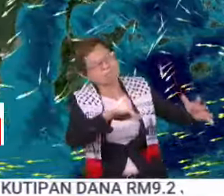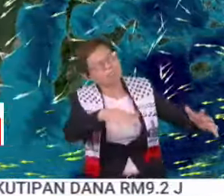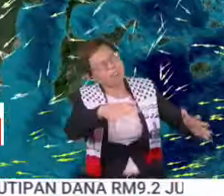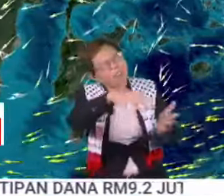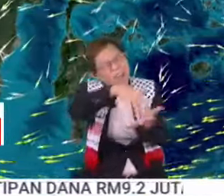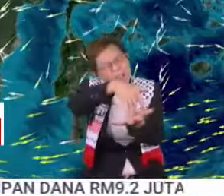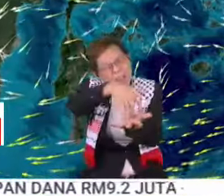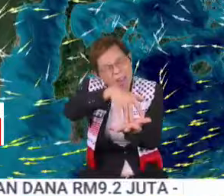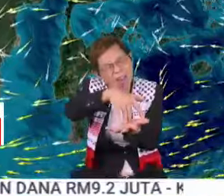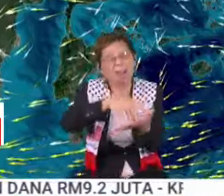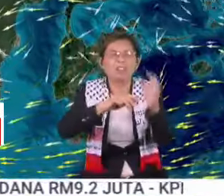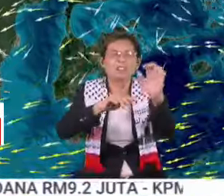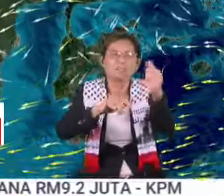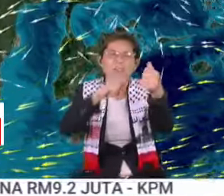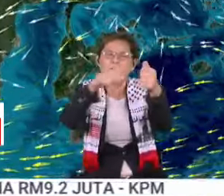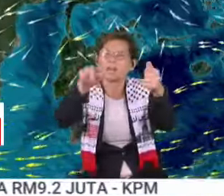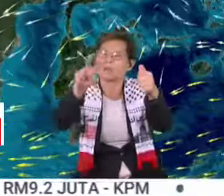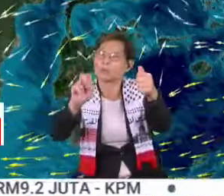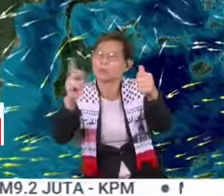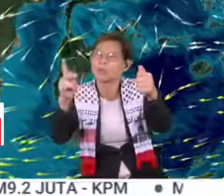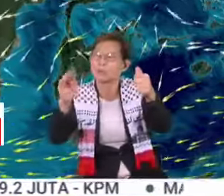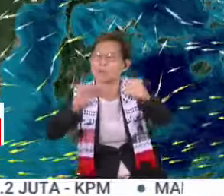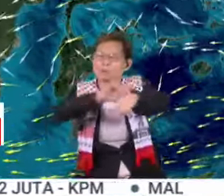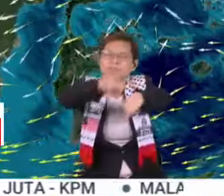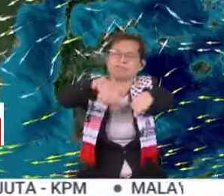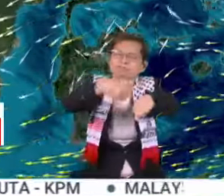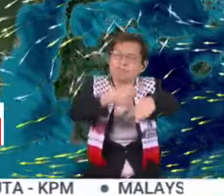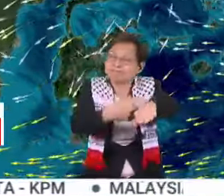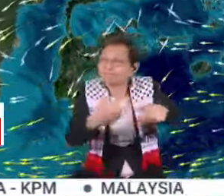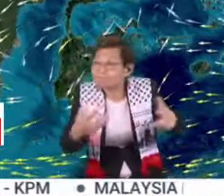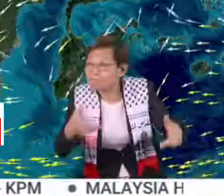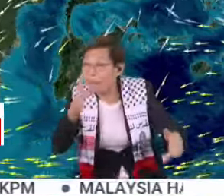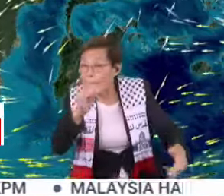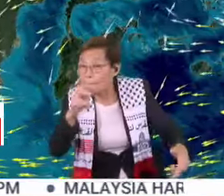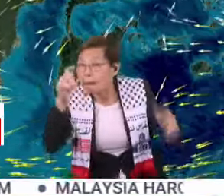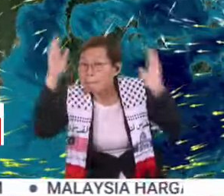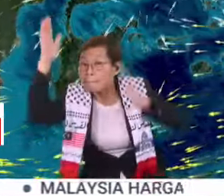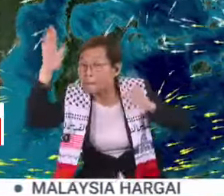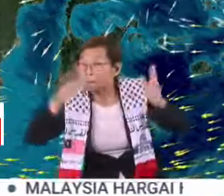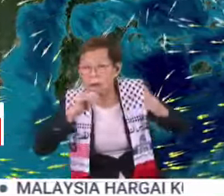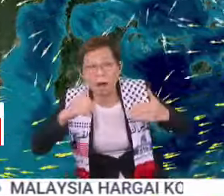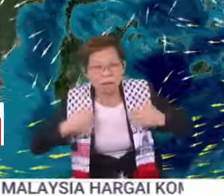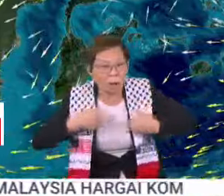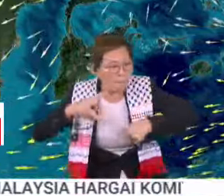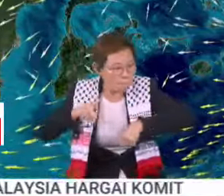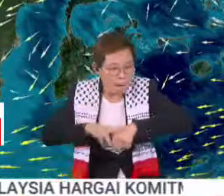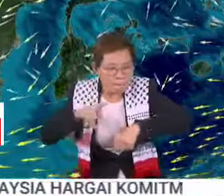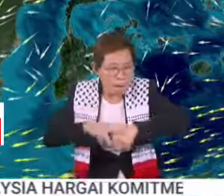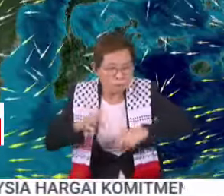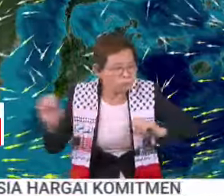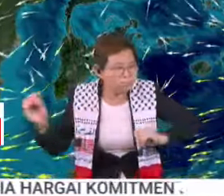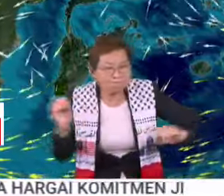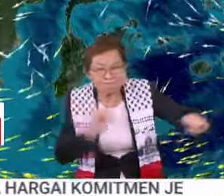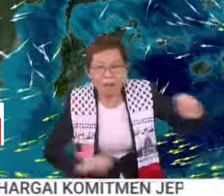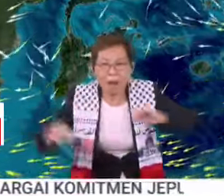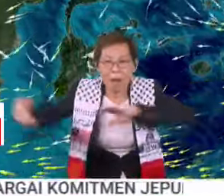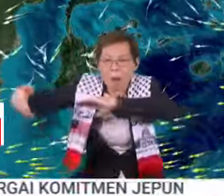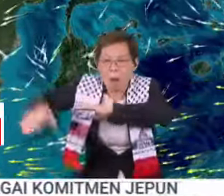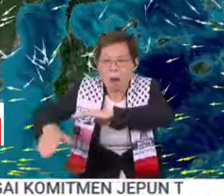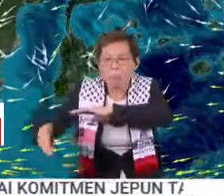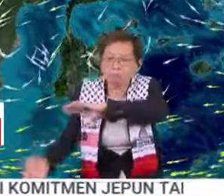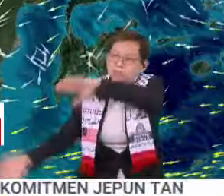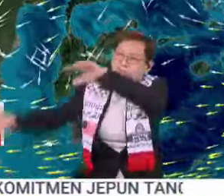lemah sekitar 10 hingga 20 km per jam. Oleh itu, Met Malaysia tidak mengeluarkan sebarang amaran angin kencang dan laut